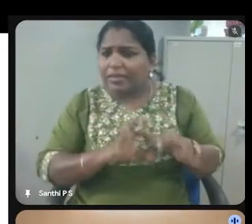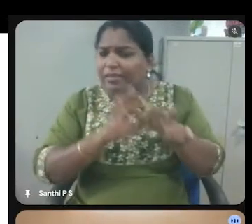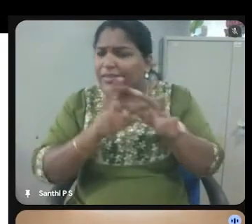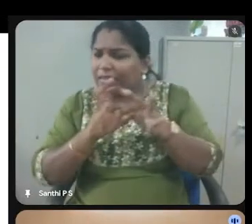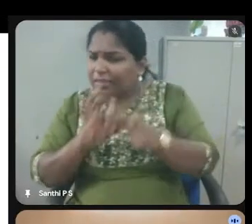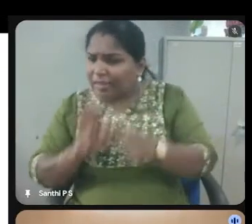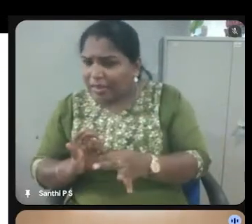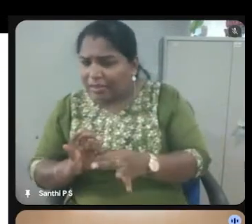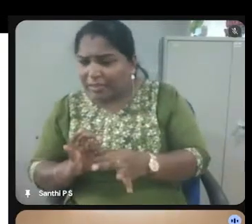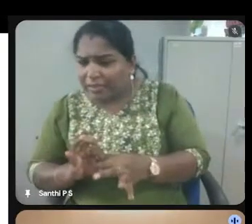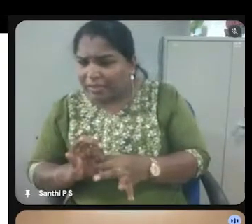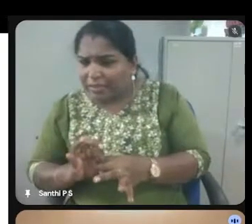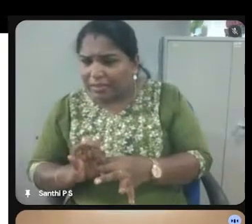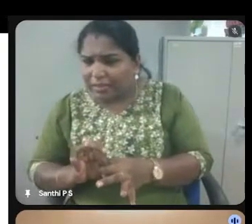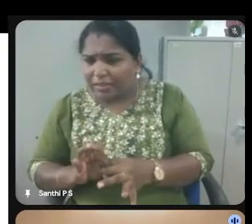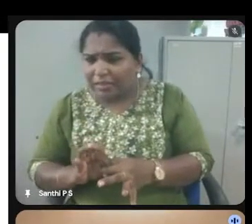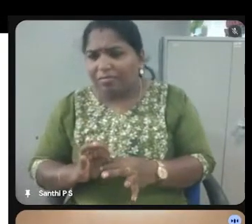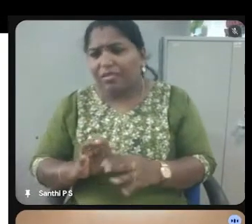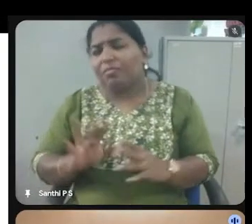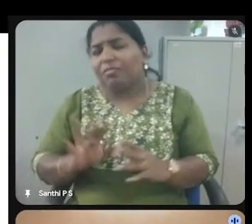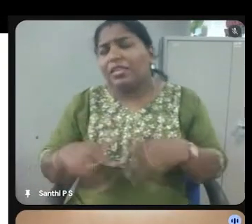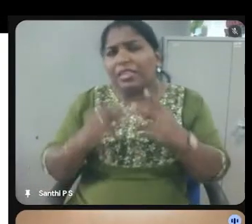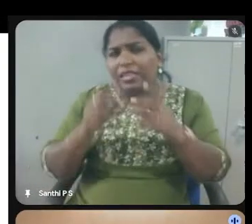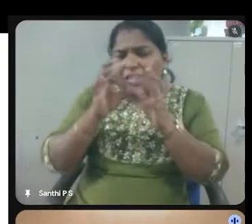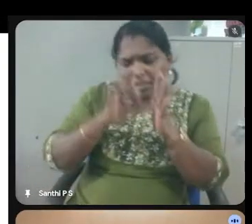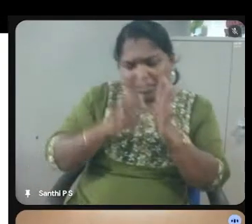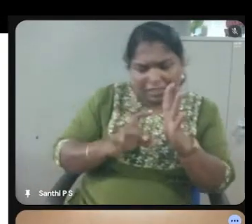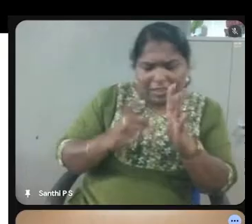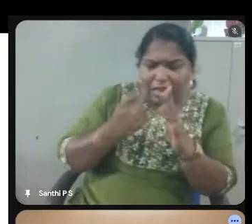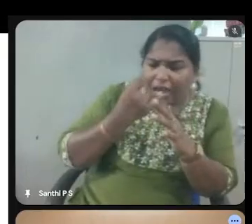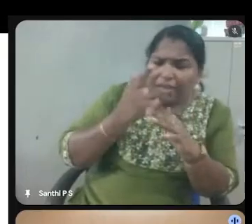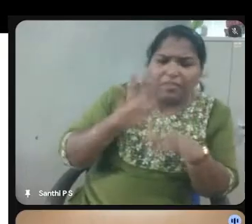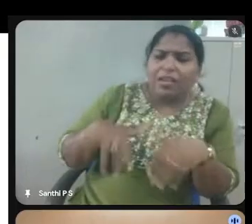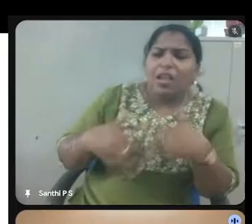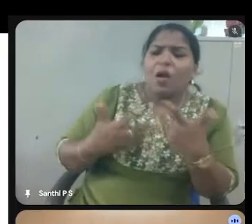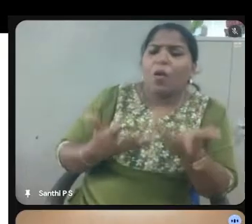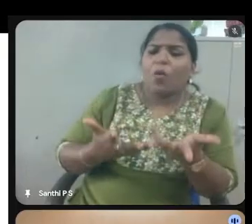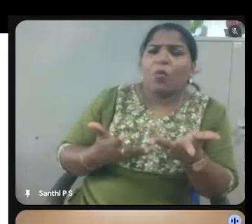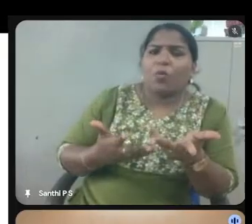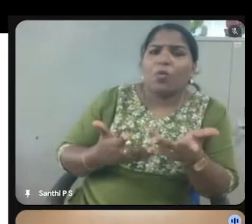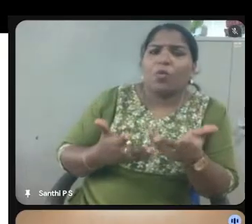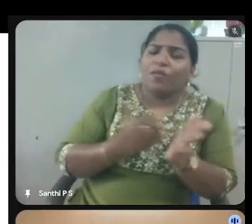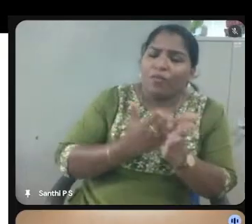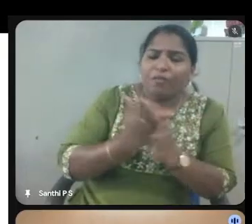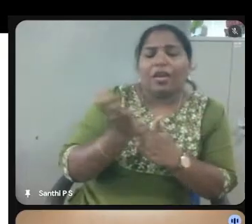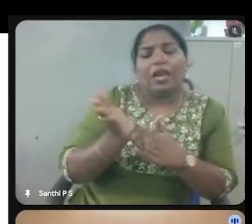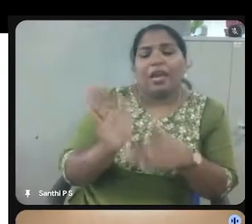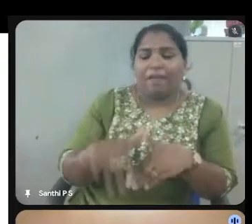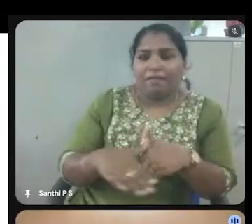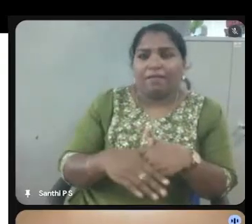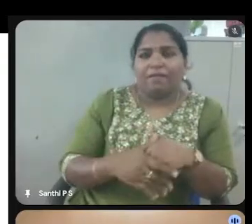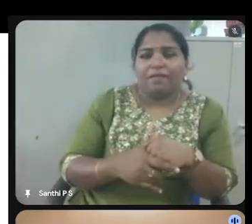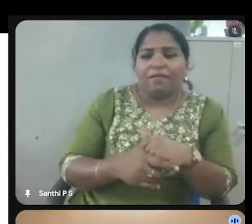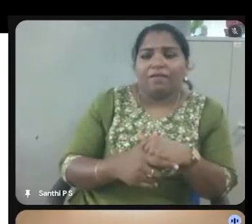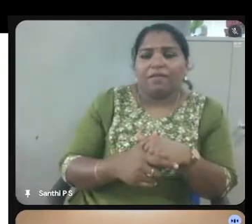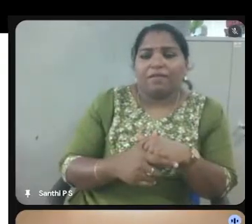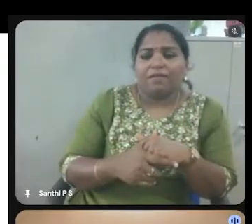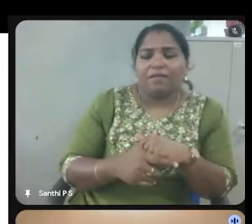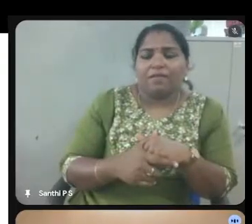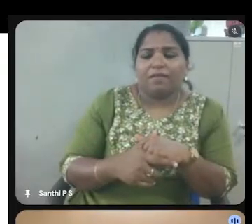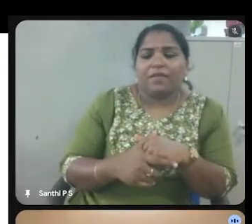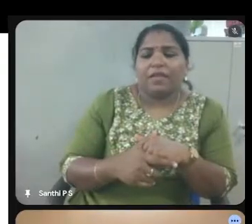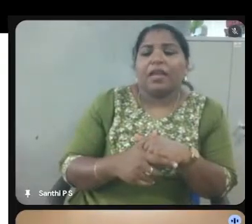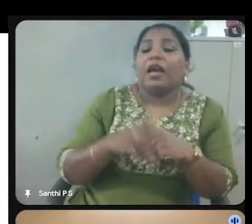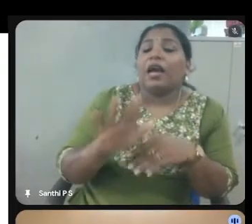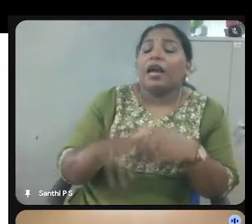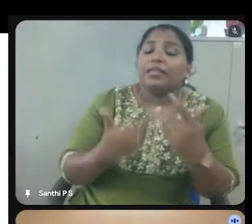ഒരു എത്രത്തോളം നീട്ടി എന്നൊക്കെ മനസ്സിലാക്കാൻ പറ്റുന്നത് പ്രൊപ്രിയോസിറ്റീവ് എന്ന് പറയും. അപ്പം ഇങ്ങനത്തെ പല എന്താ പറയുക സെൻസറി